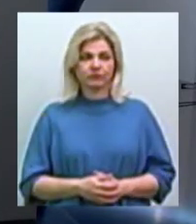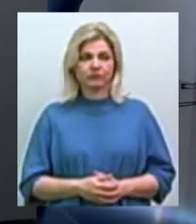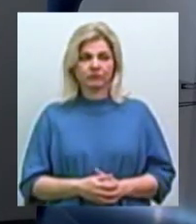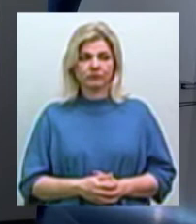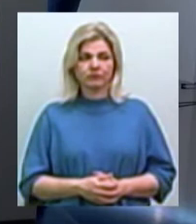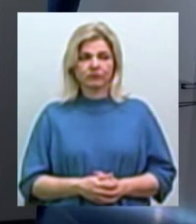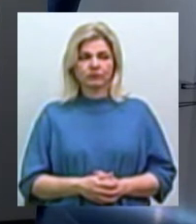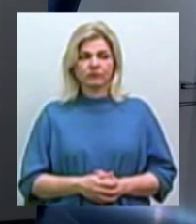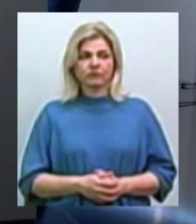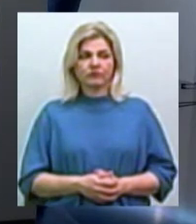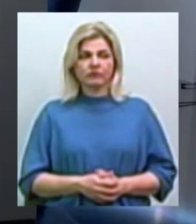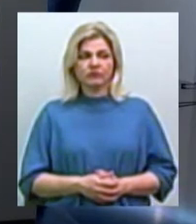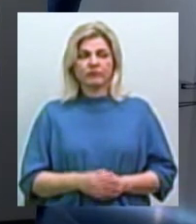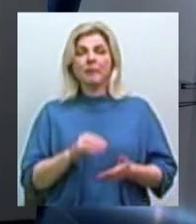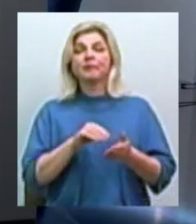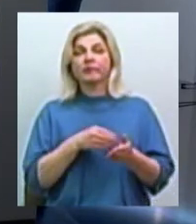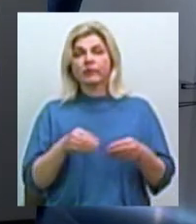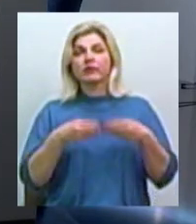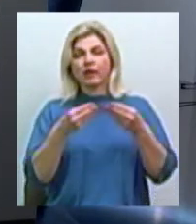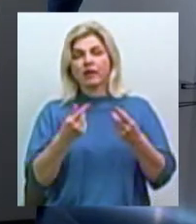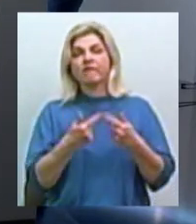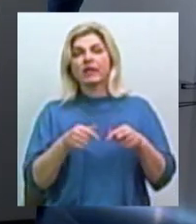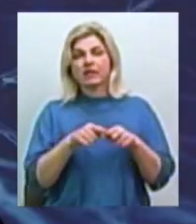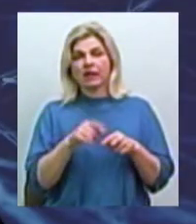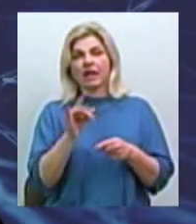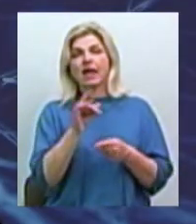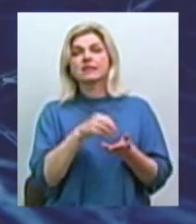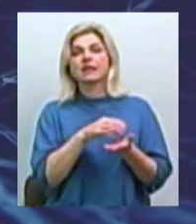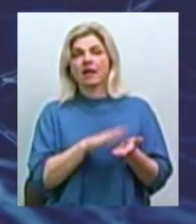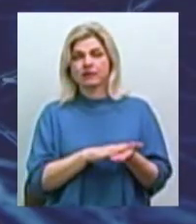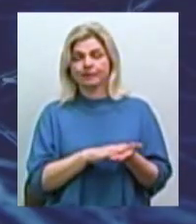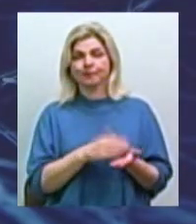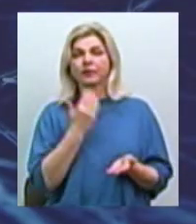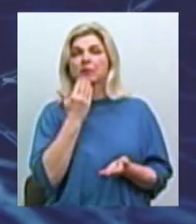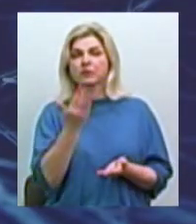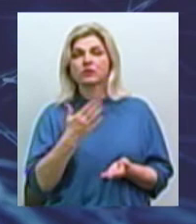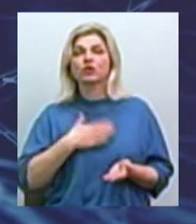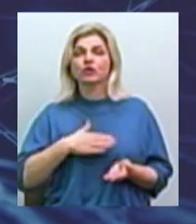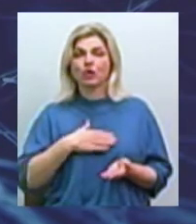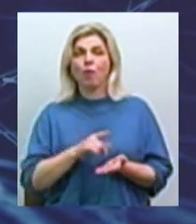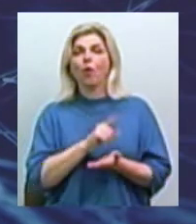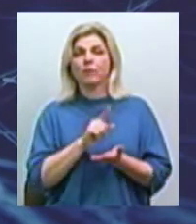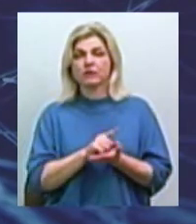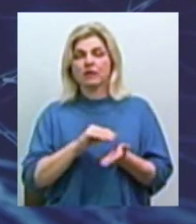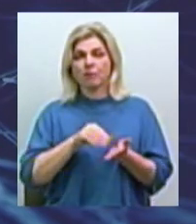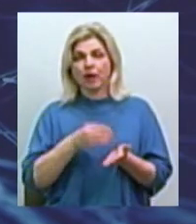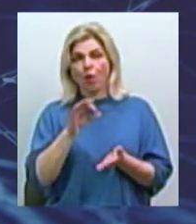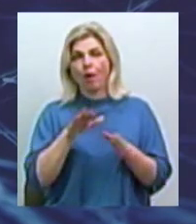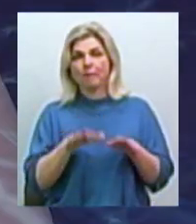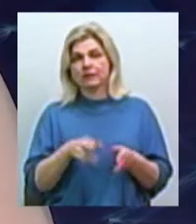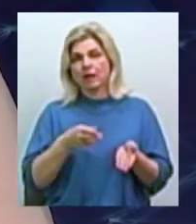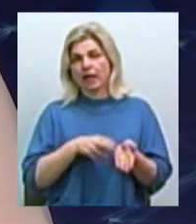воно видається у відділі реєстрації. А скажіть, будь ласка, навіщо обов'язкова довідка про місце